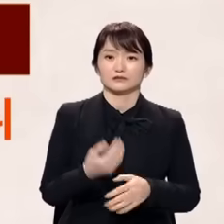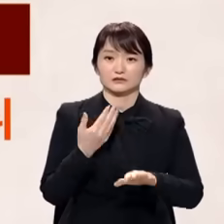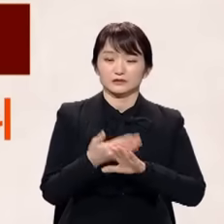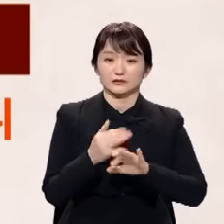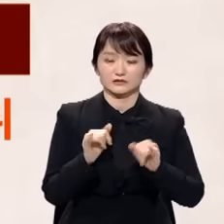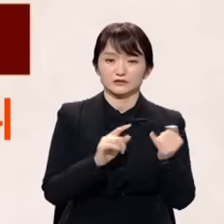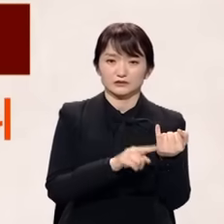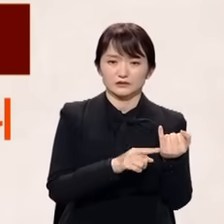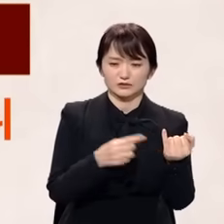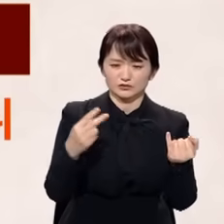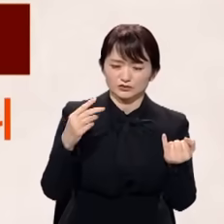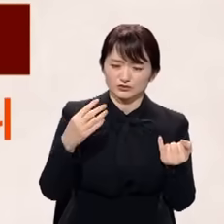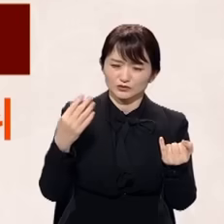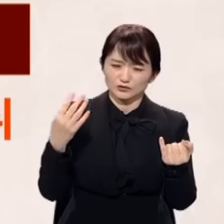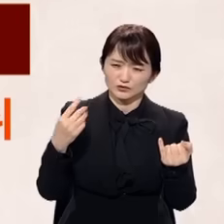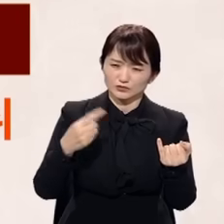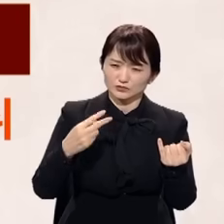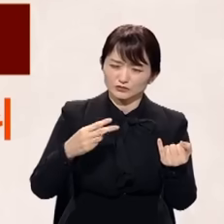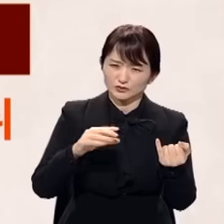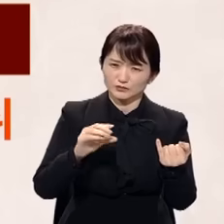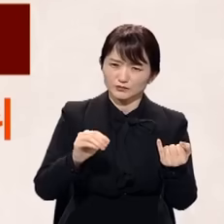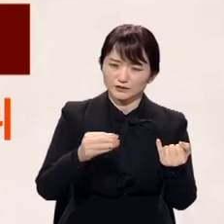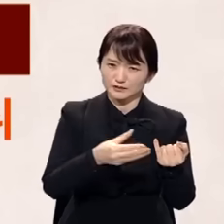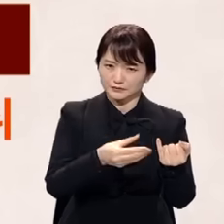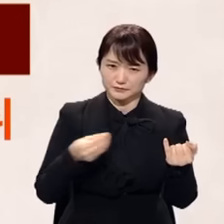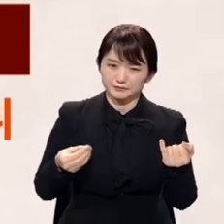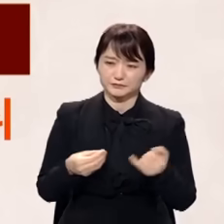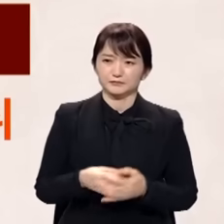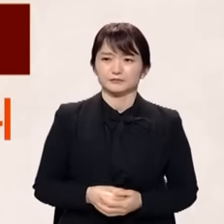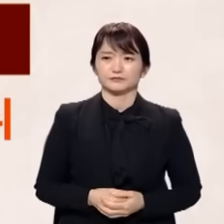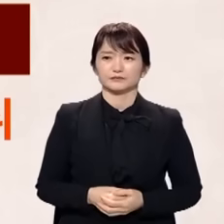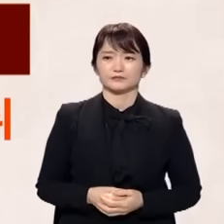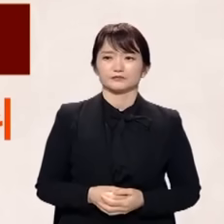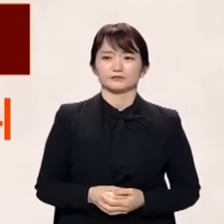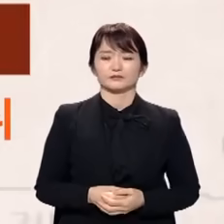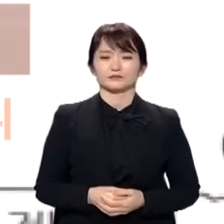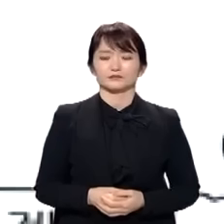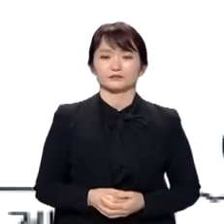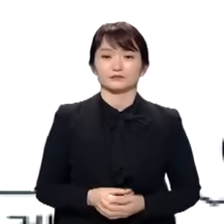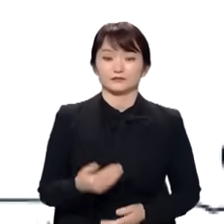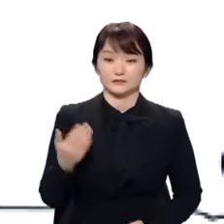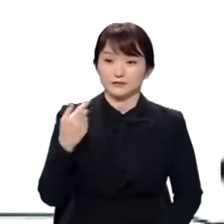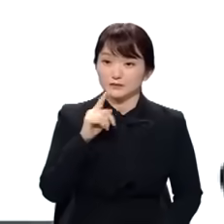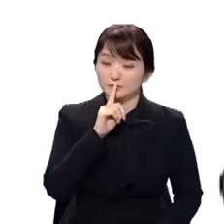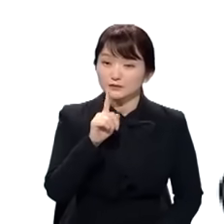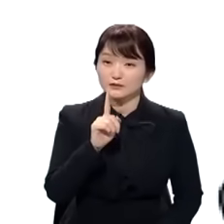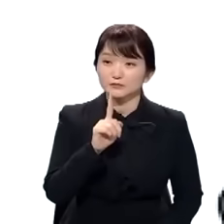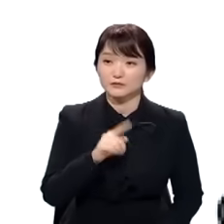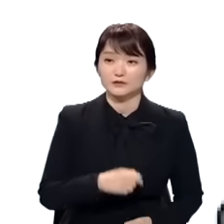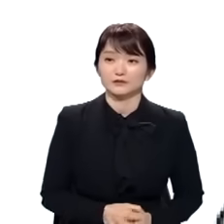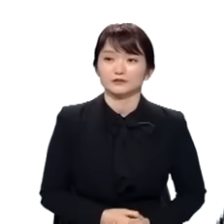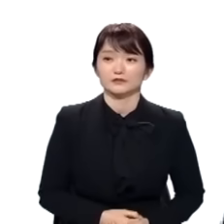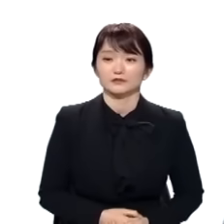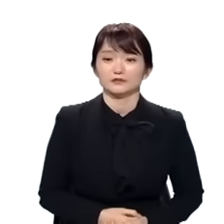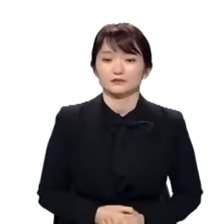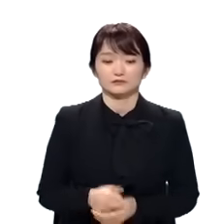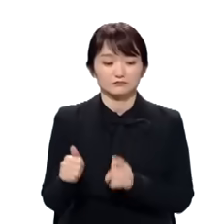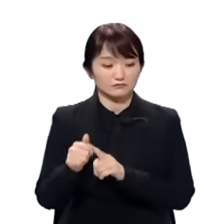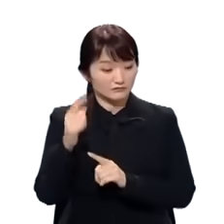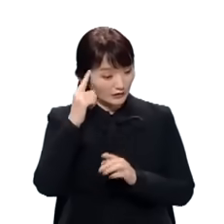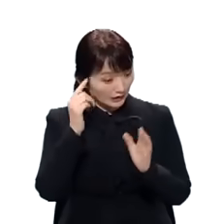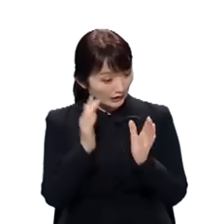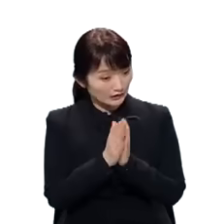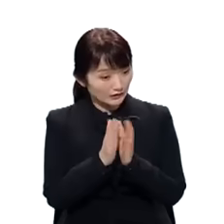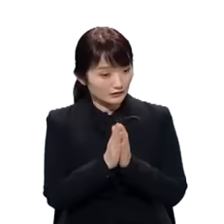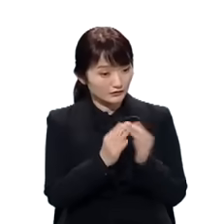또 수천만 원 또 빌려갔다고 합니다. 제보자는 해명과 설명을 계속 당연히 아까 보시는 것처럼 요구했죠. 근데 알아서 해. 둘이